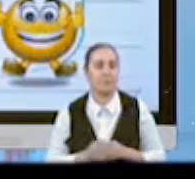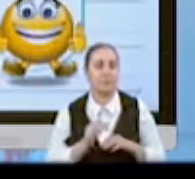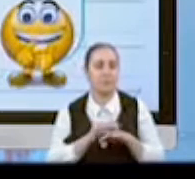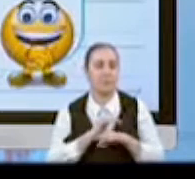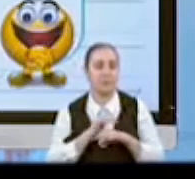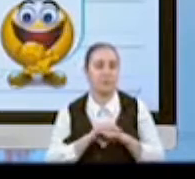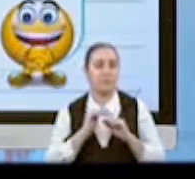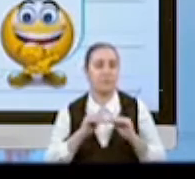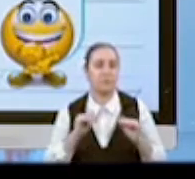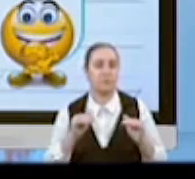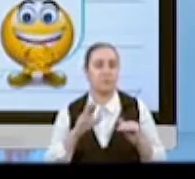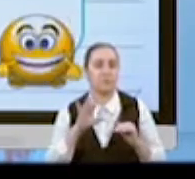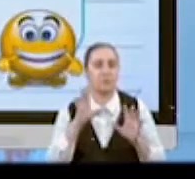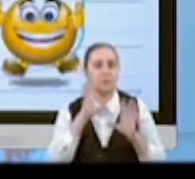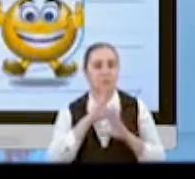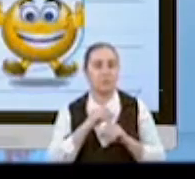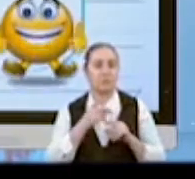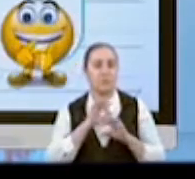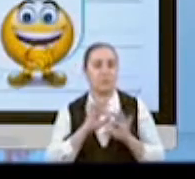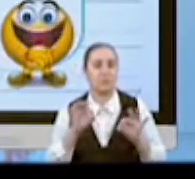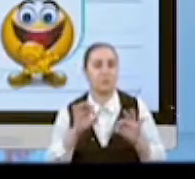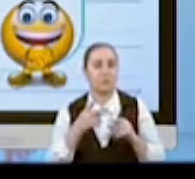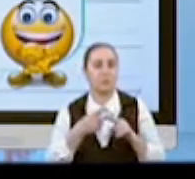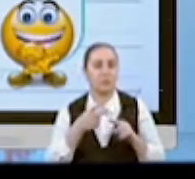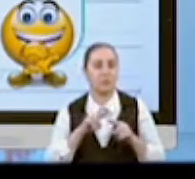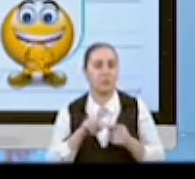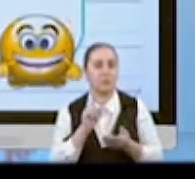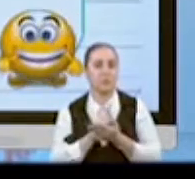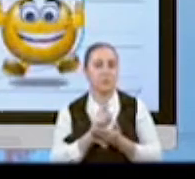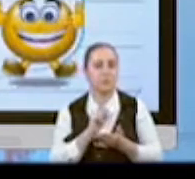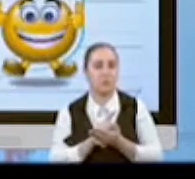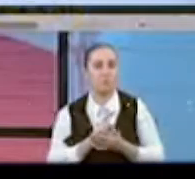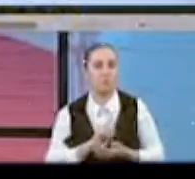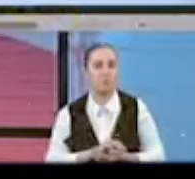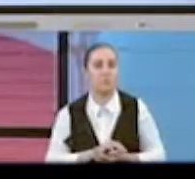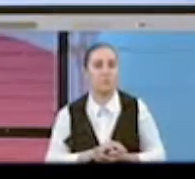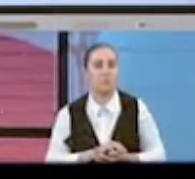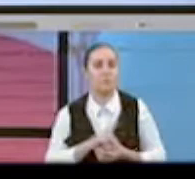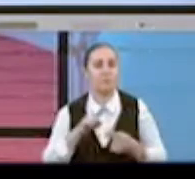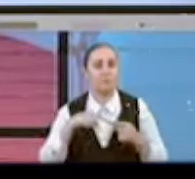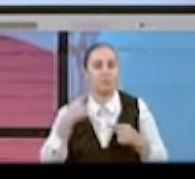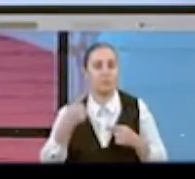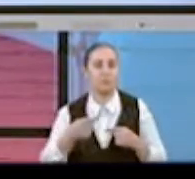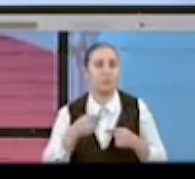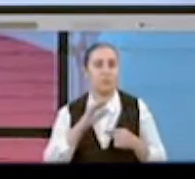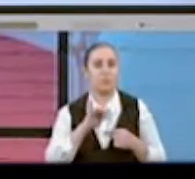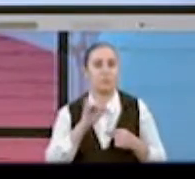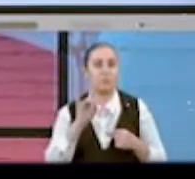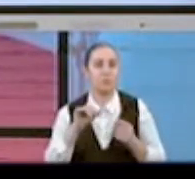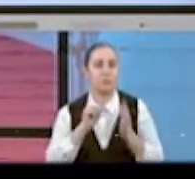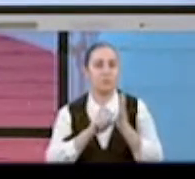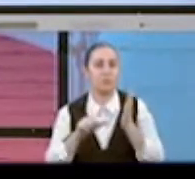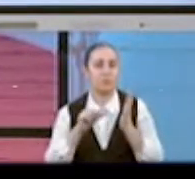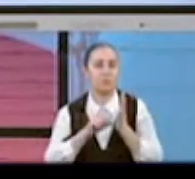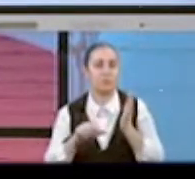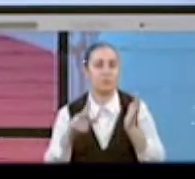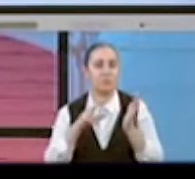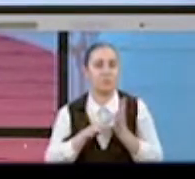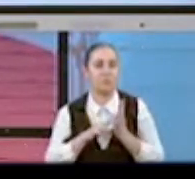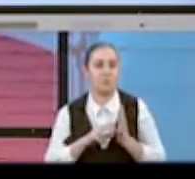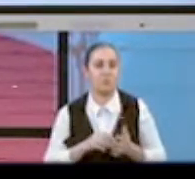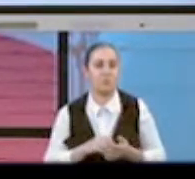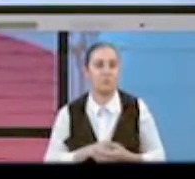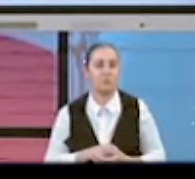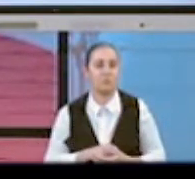Молодцы, ребята, вы справились отлично с этим заданием. Переходим к упражнению